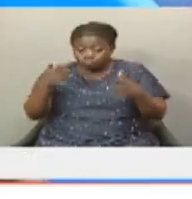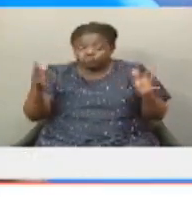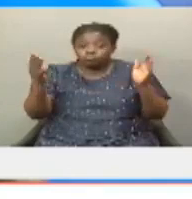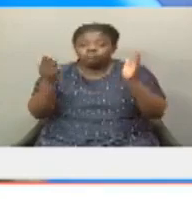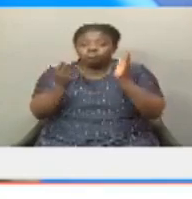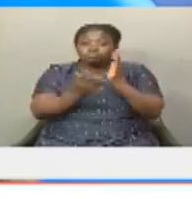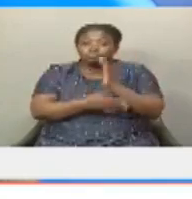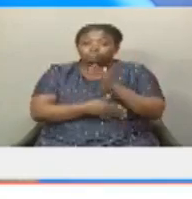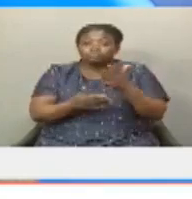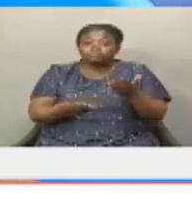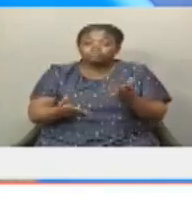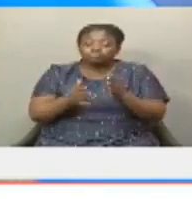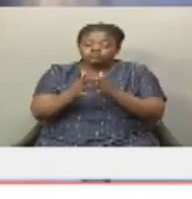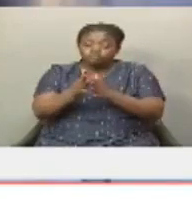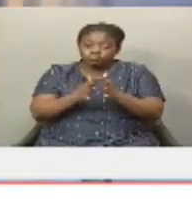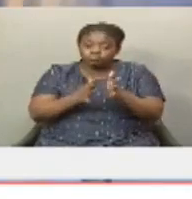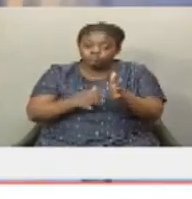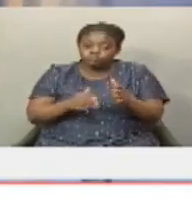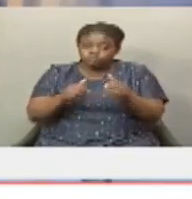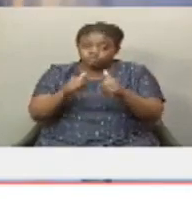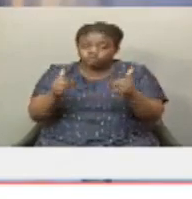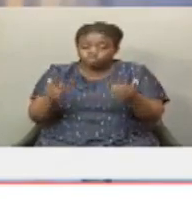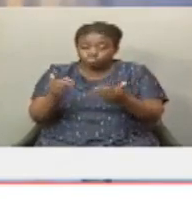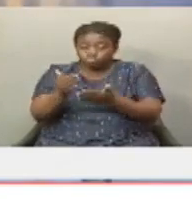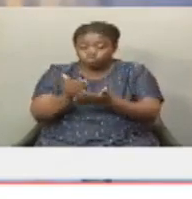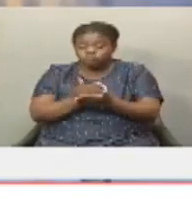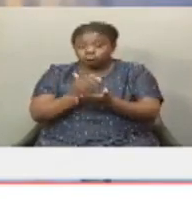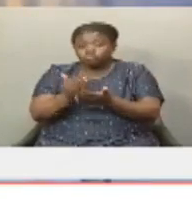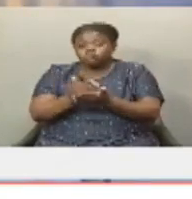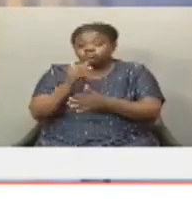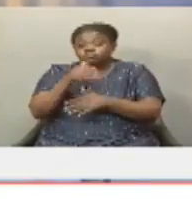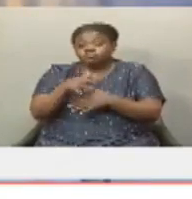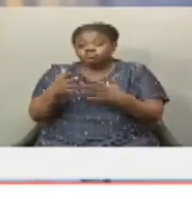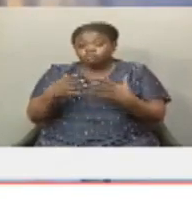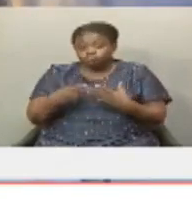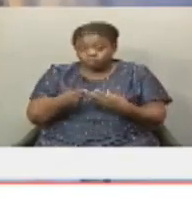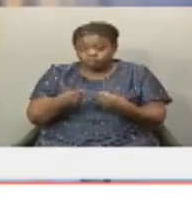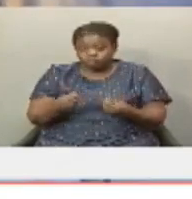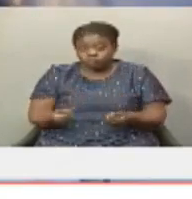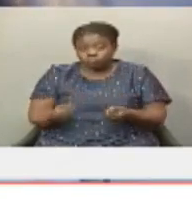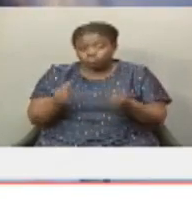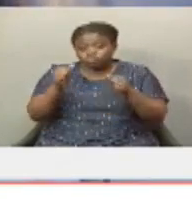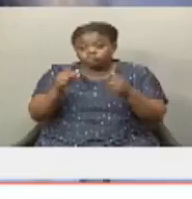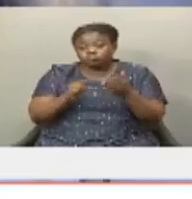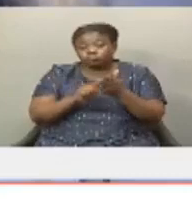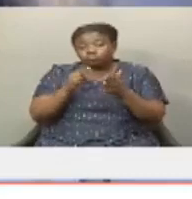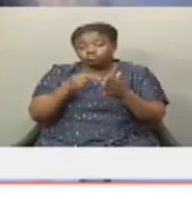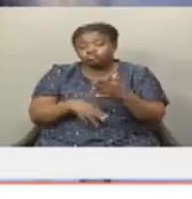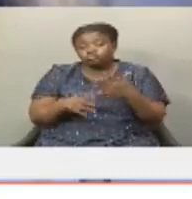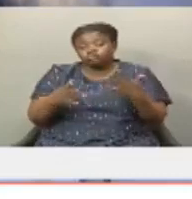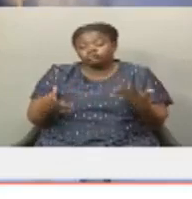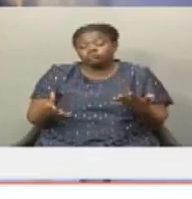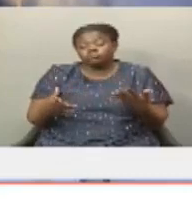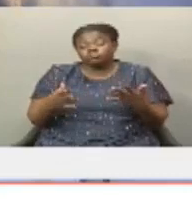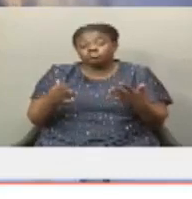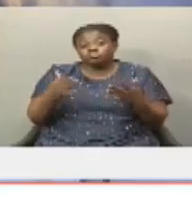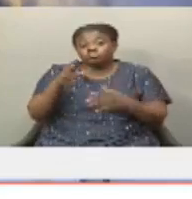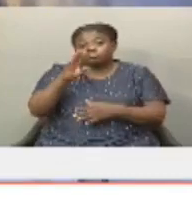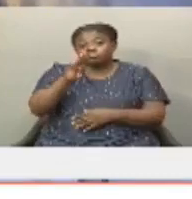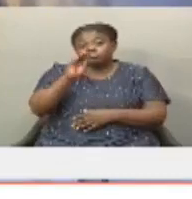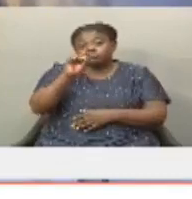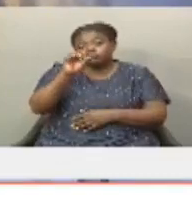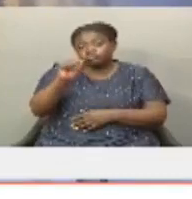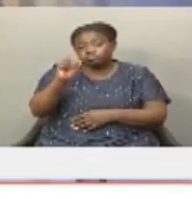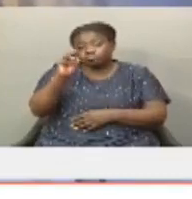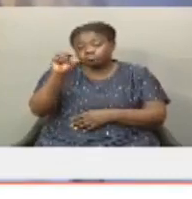zo zoozeeko bulungi, ozisalesale oluvannyuma ozikaze, osobola okweyambisa ekyuma ekimanyiddwa nga biomass